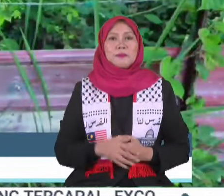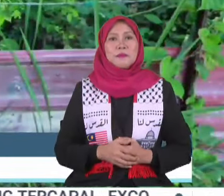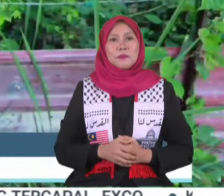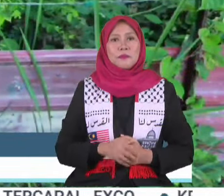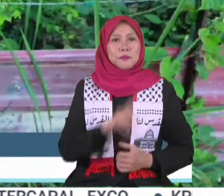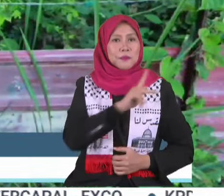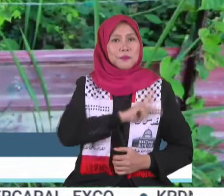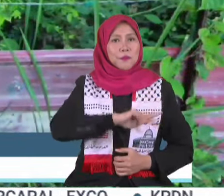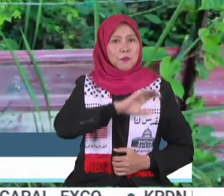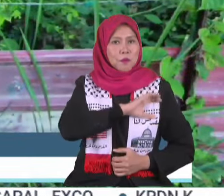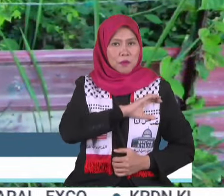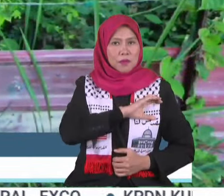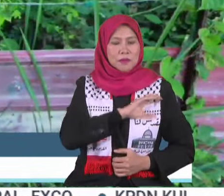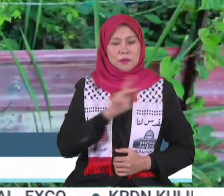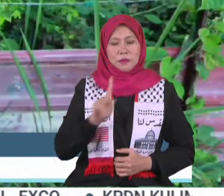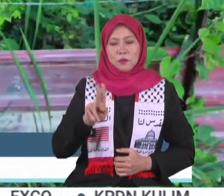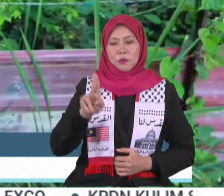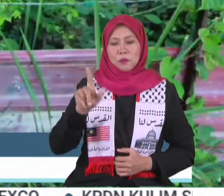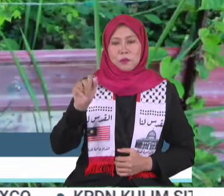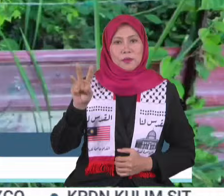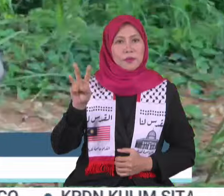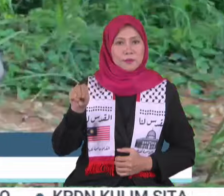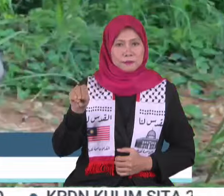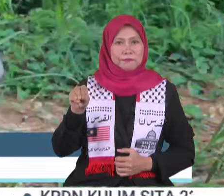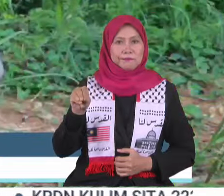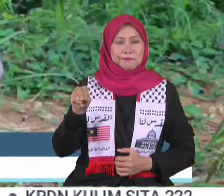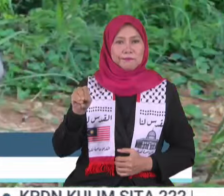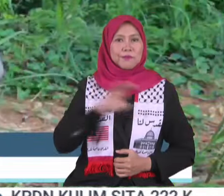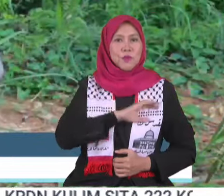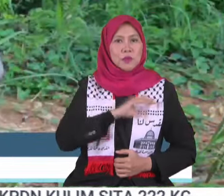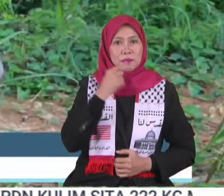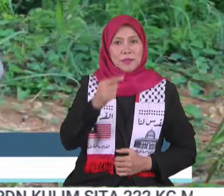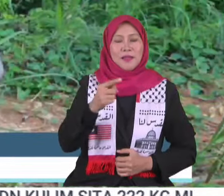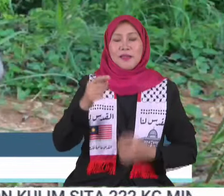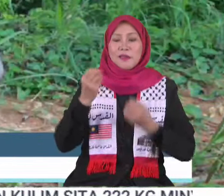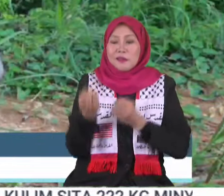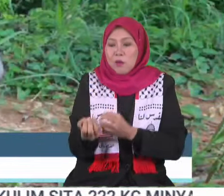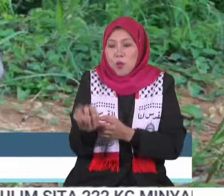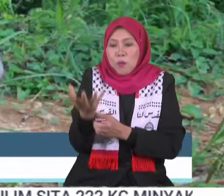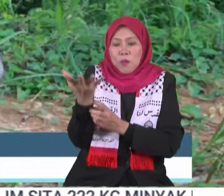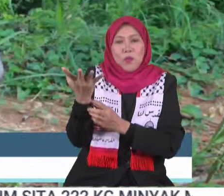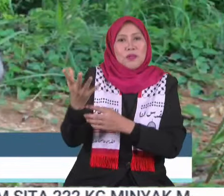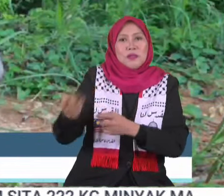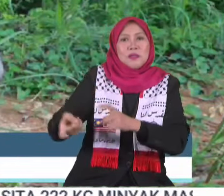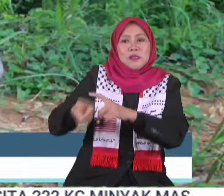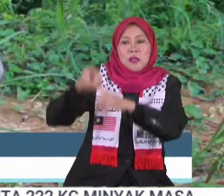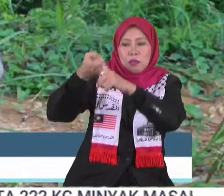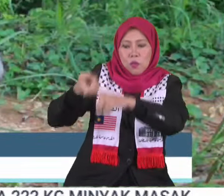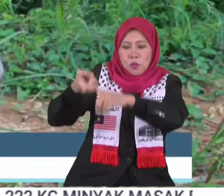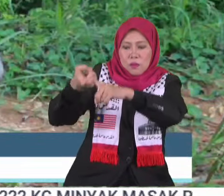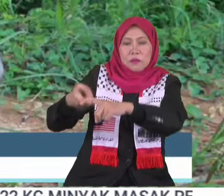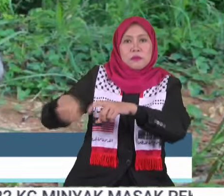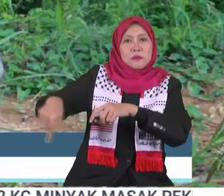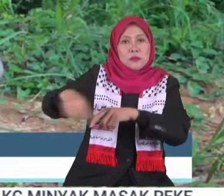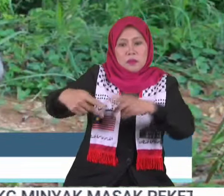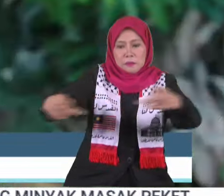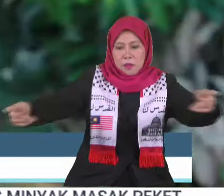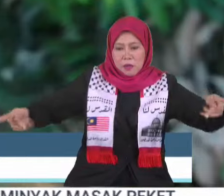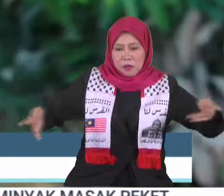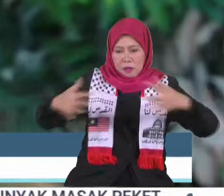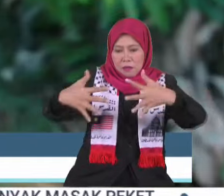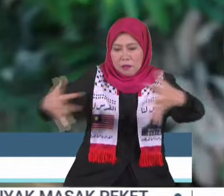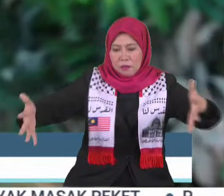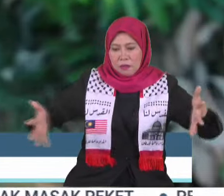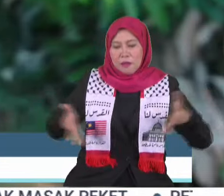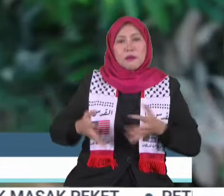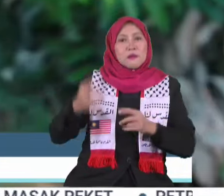Ketua Polis Daerah Kulim, Superintendent Muhammad Azizul Muhammad Khairi berkata keropok itu digantung oleh pekebun pada dawai besi di sekeliling pagar